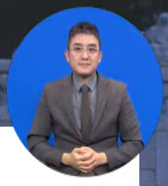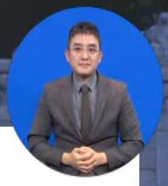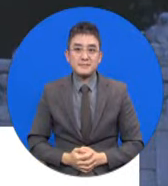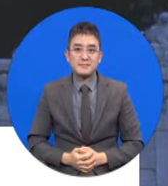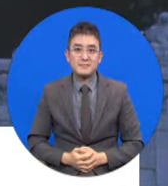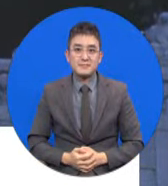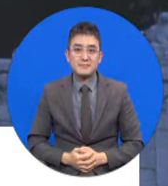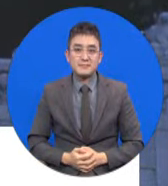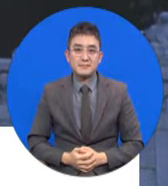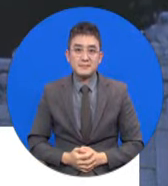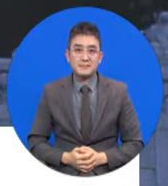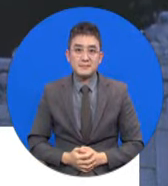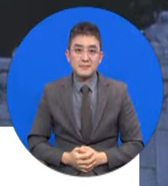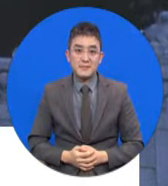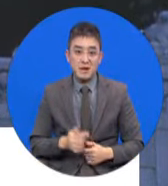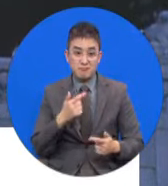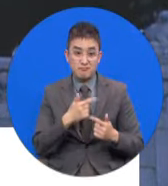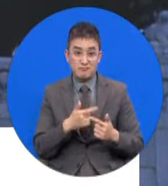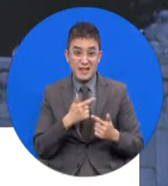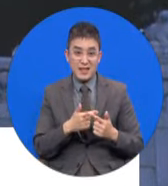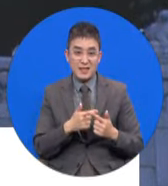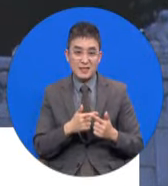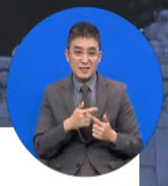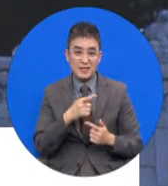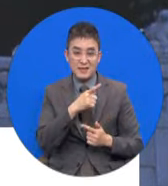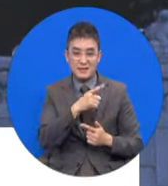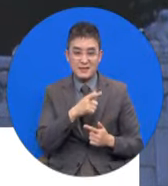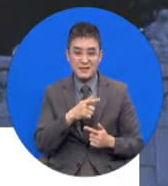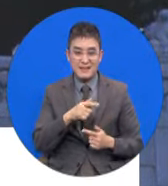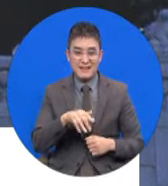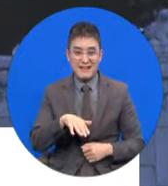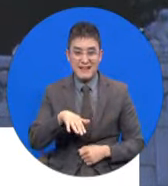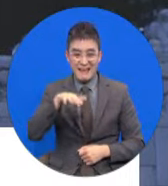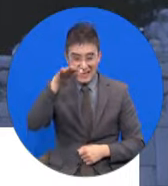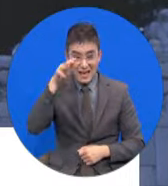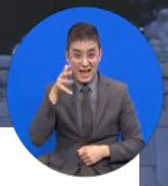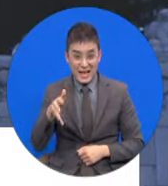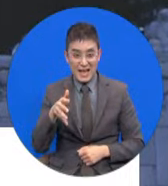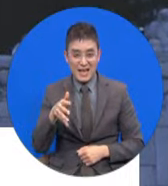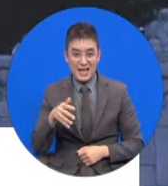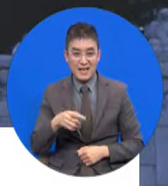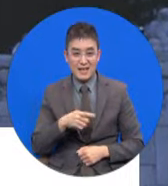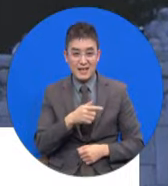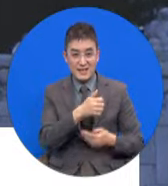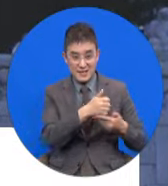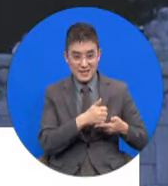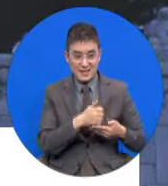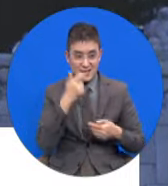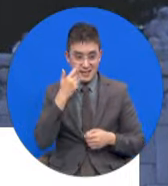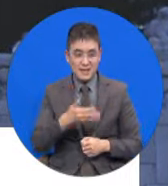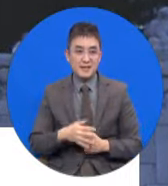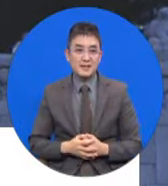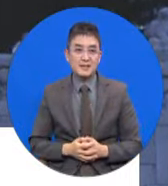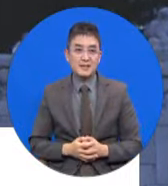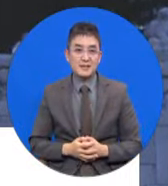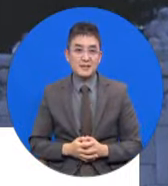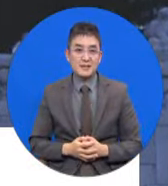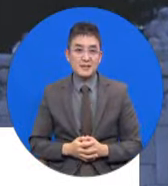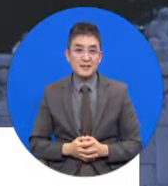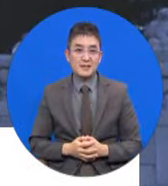의원님이 네. 부산 민심 잘 아시잖아요. 네. 지금 보세요. 해운대도 굉장히 이 국민의힘